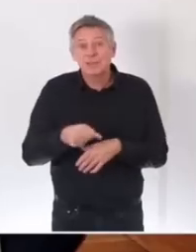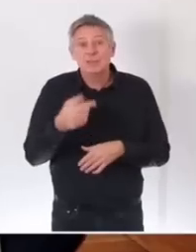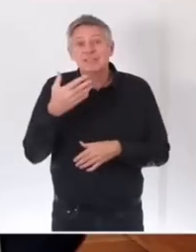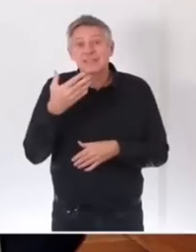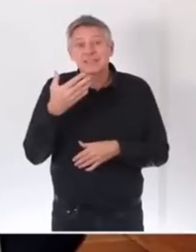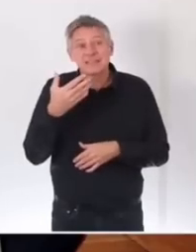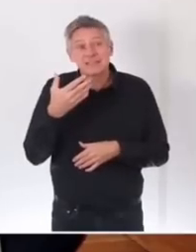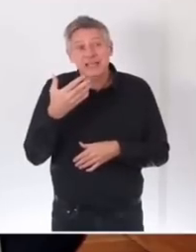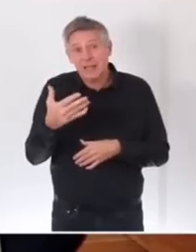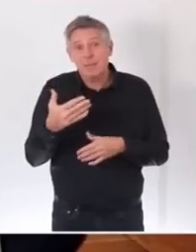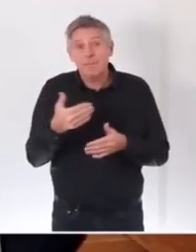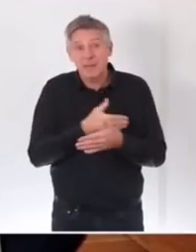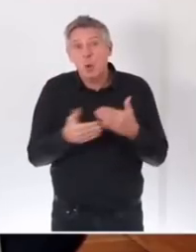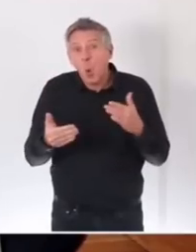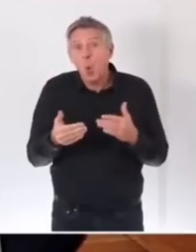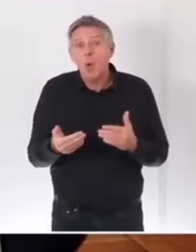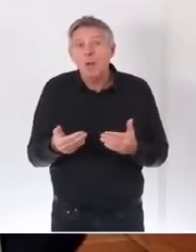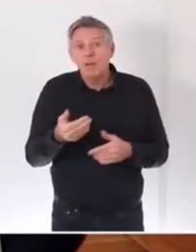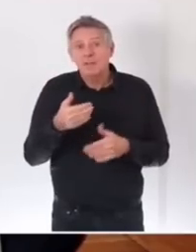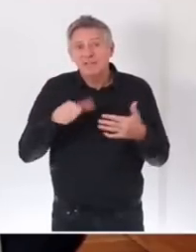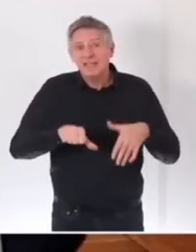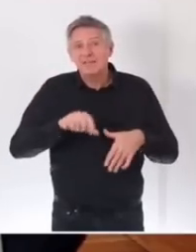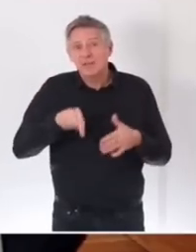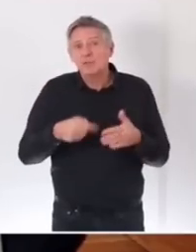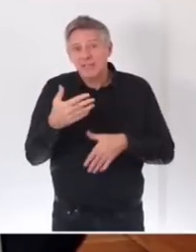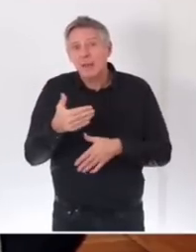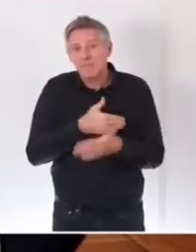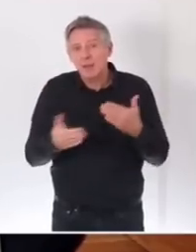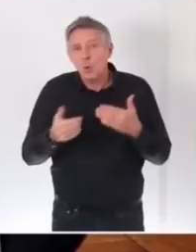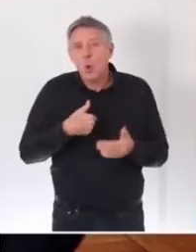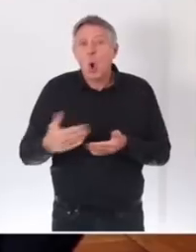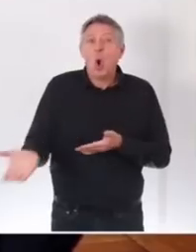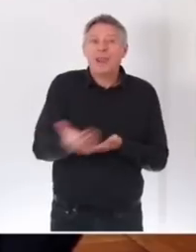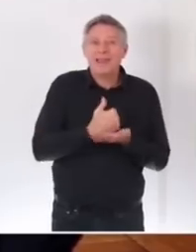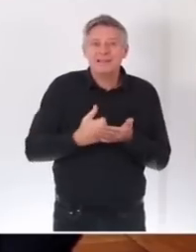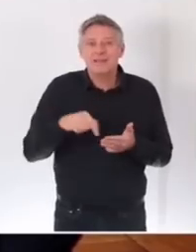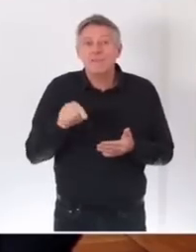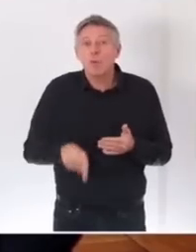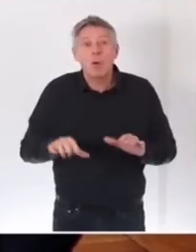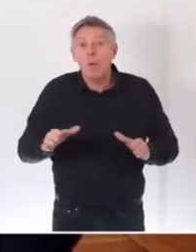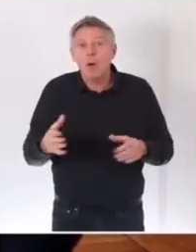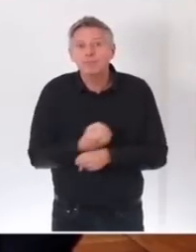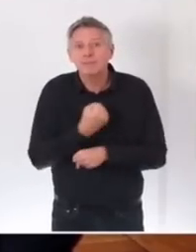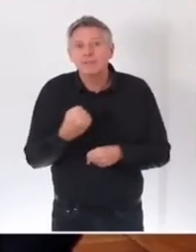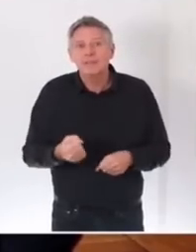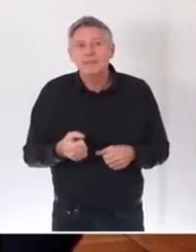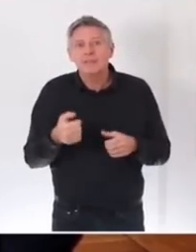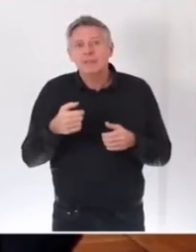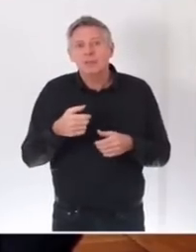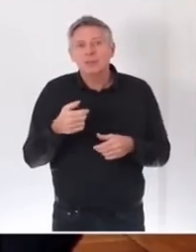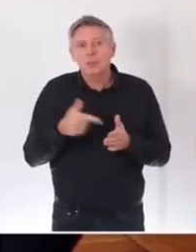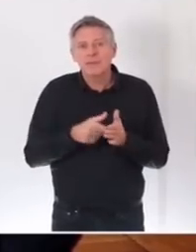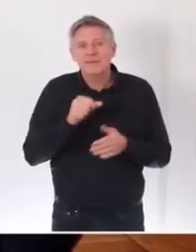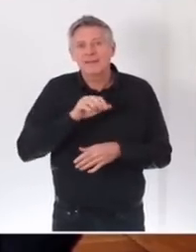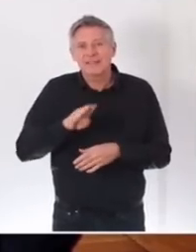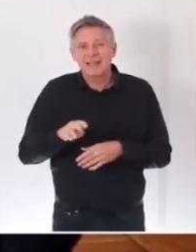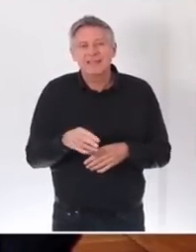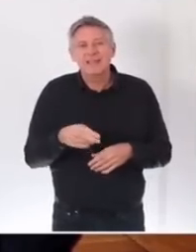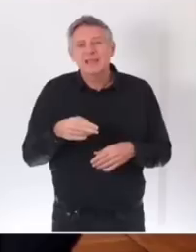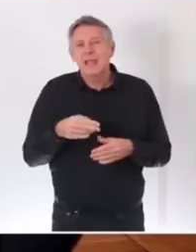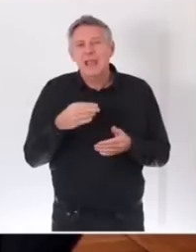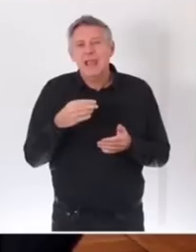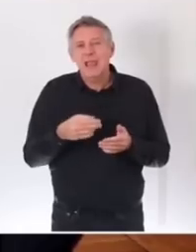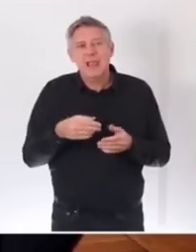Vous êtes incapable de nous dire comment vous y arrivez, parce que dès 2024, on est en épargne nette négative. Si vous intégrez